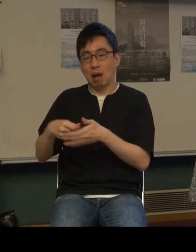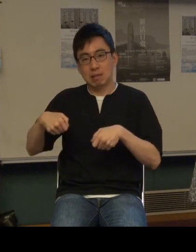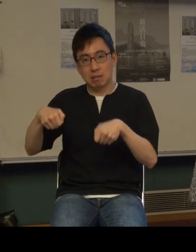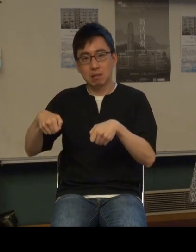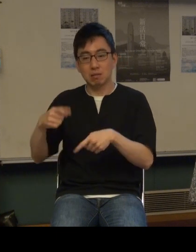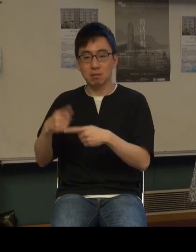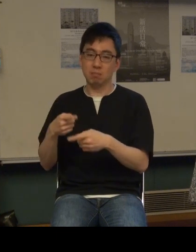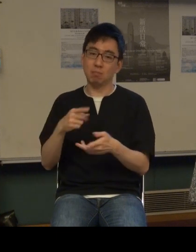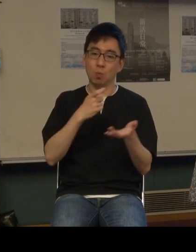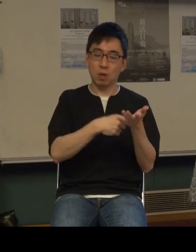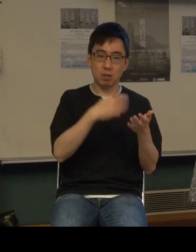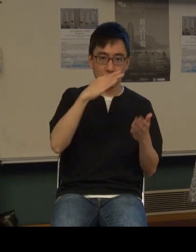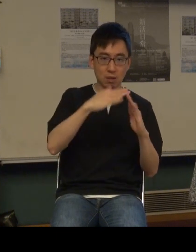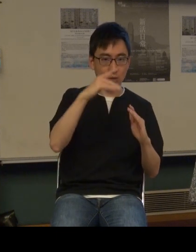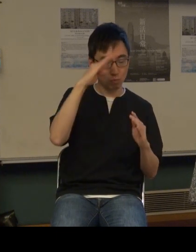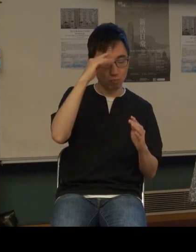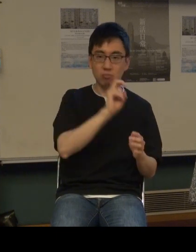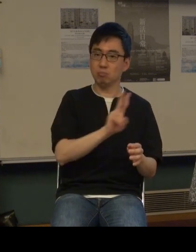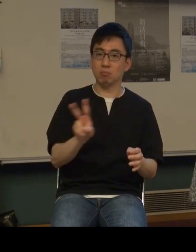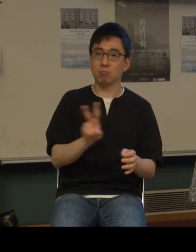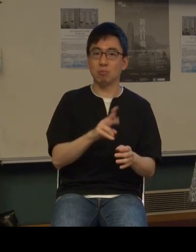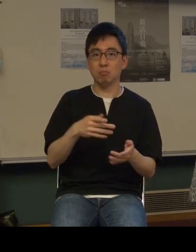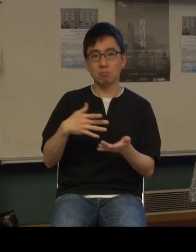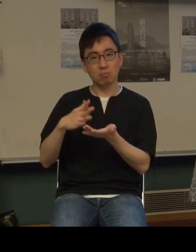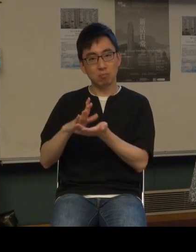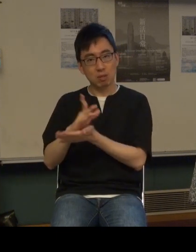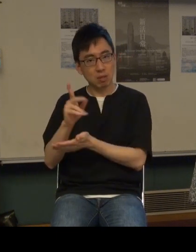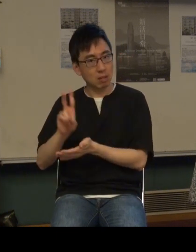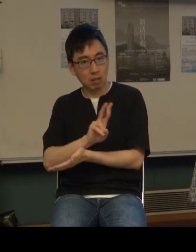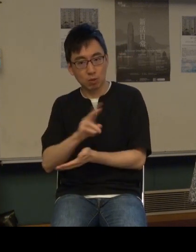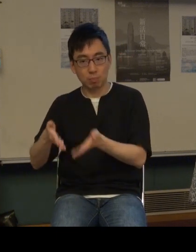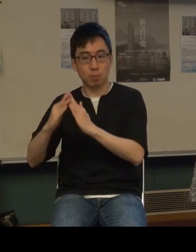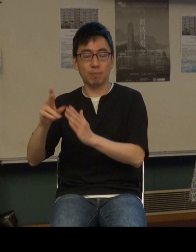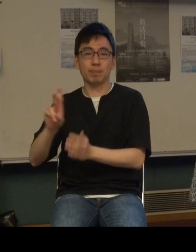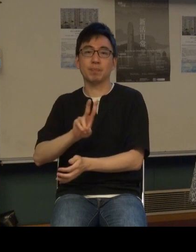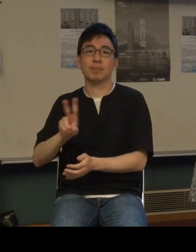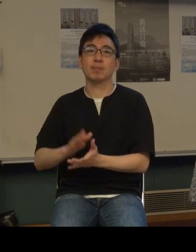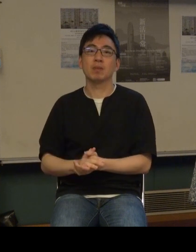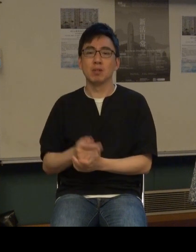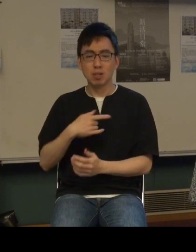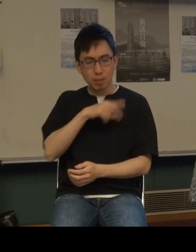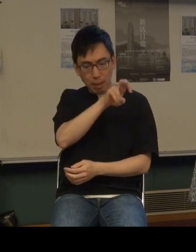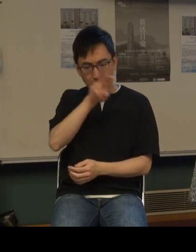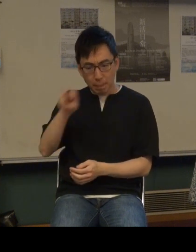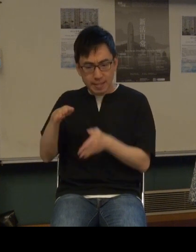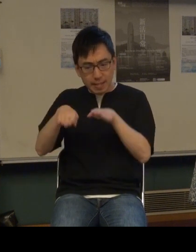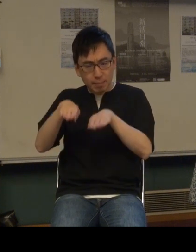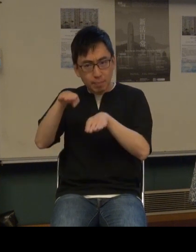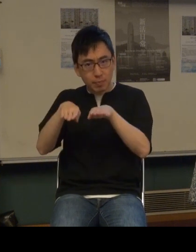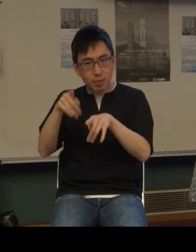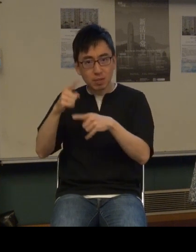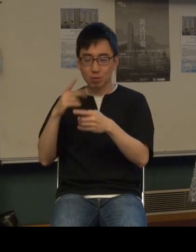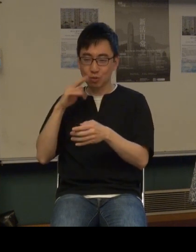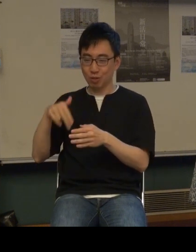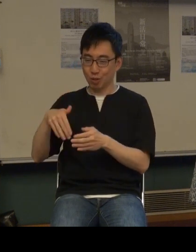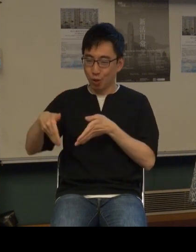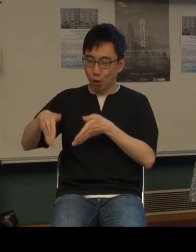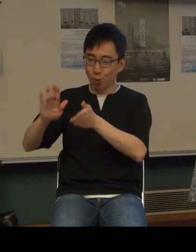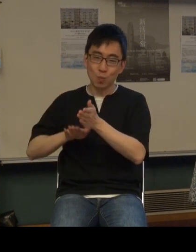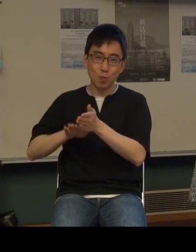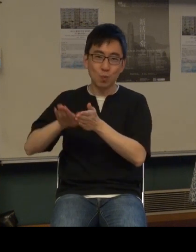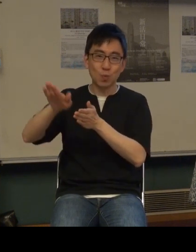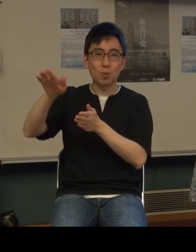警署咧係同一年咧落成嘅。你會見到佢有好多類似嘅地方。嗱，雖然佢一條斜路上邊啦，令到佢